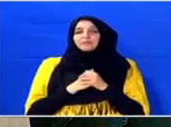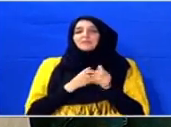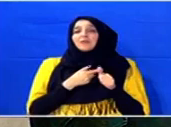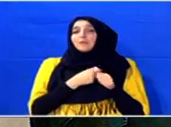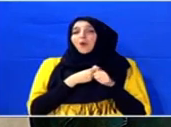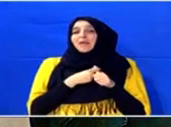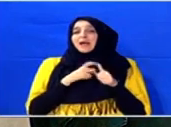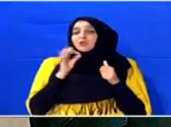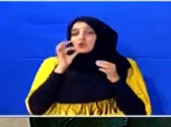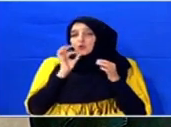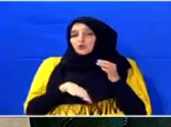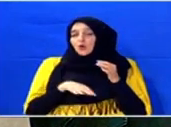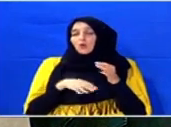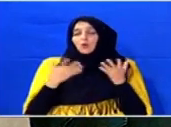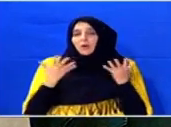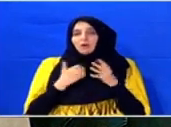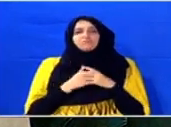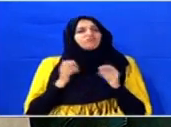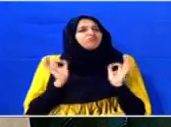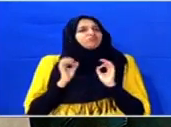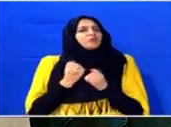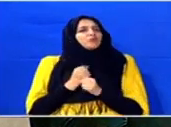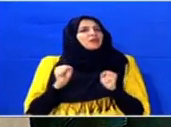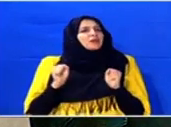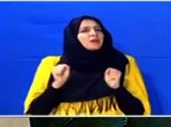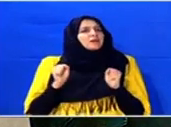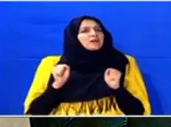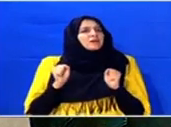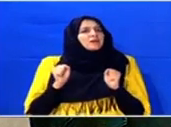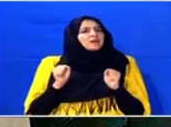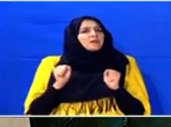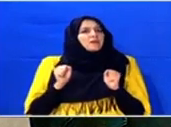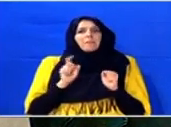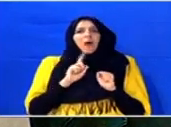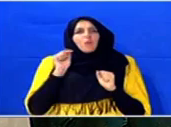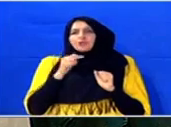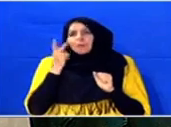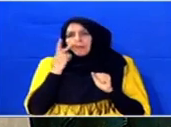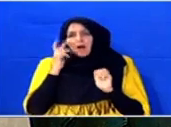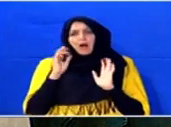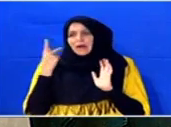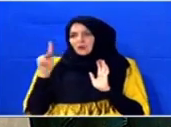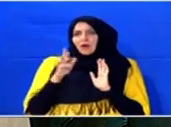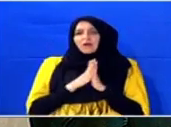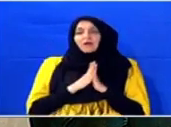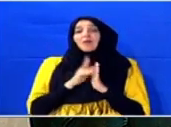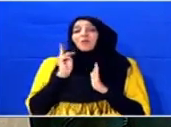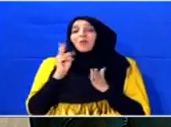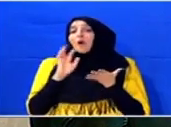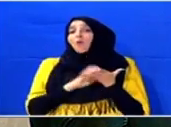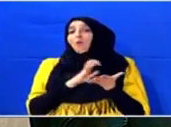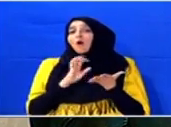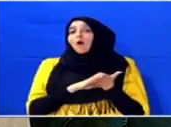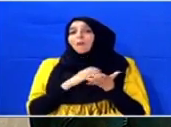الاول لاحرج ان يحضر غير الاب القران لم